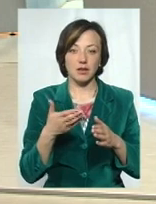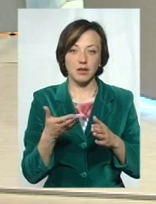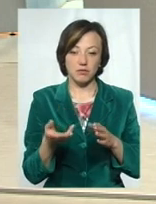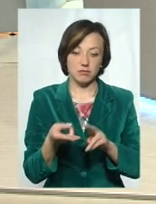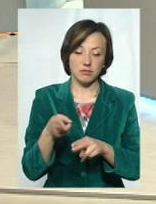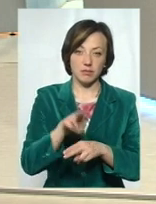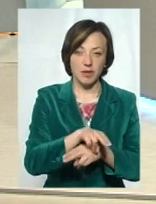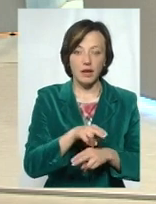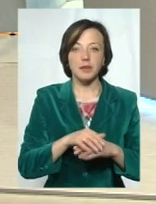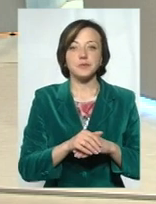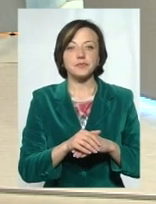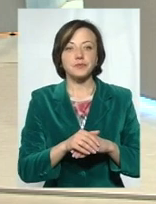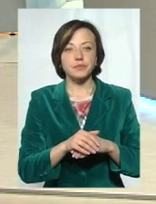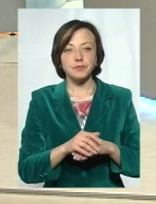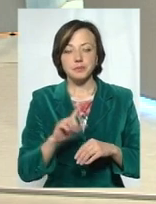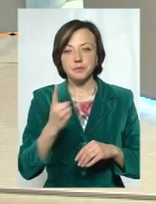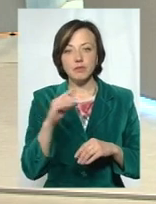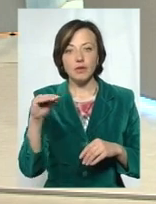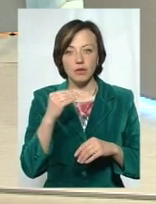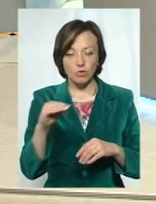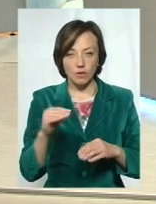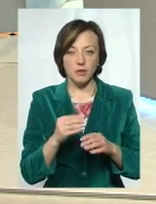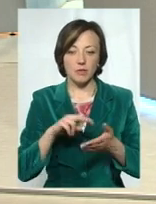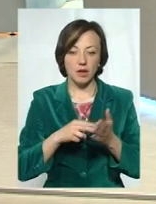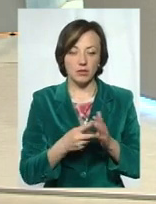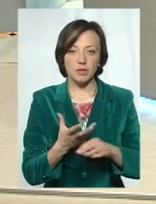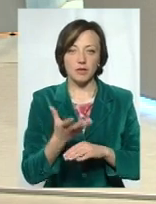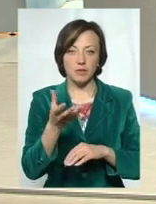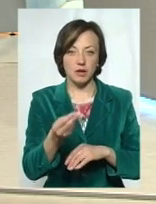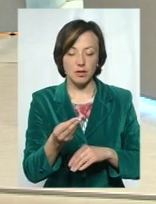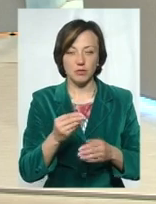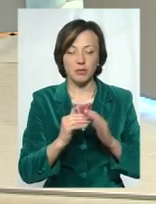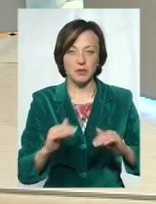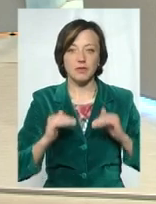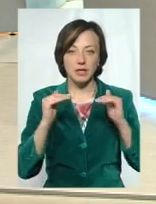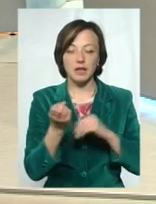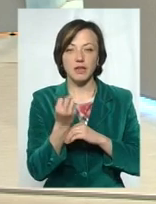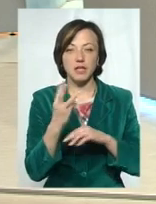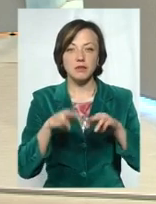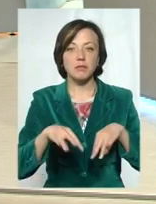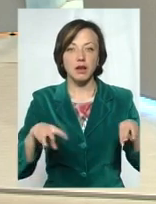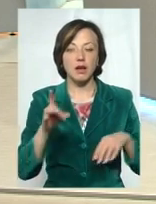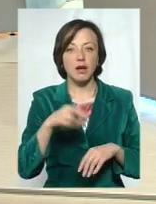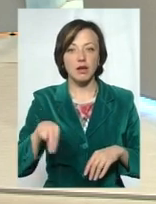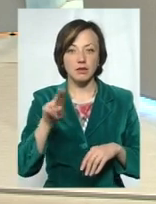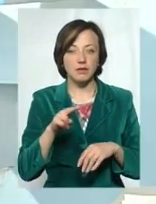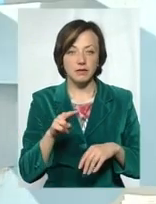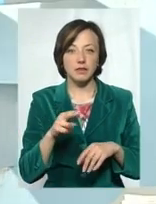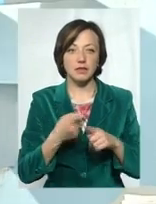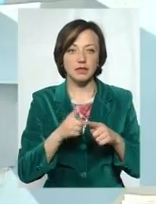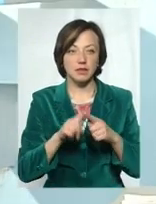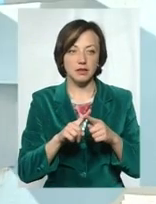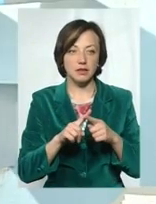реформу підвищення пенсії планується з 1 жовтня виплачувати, потрібно по розрахунках 12 мільярдів. Тобто цих 12 мільярдів, 7,9